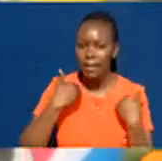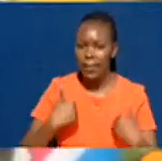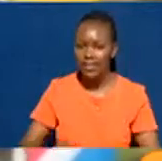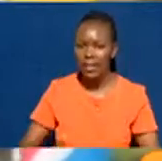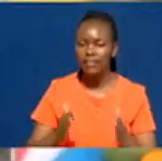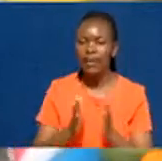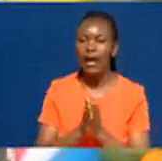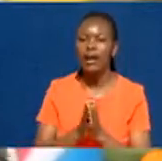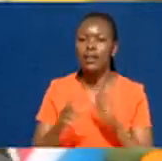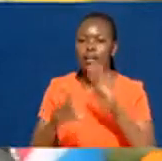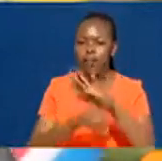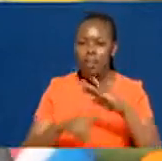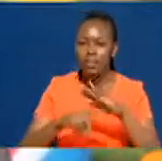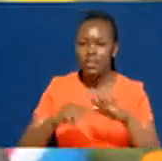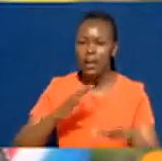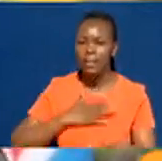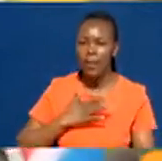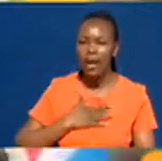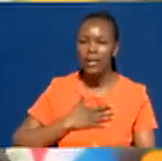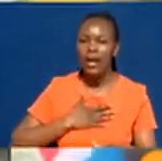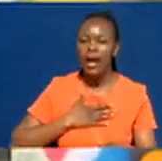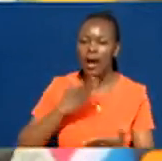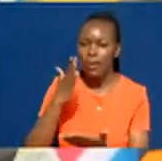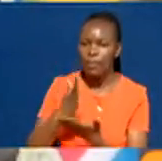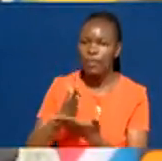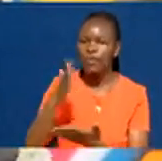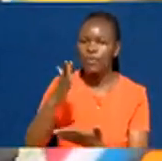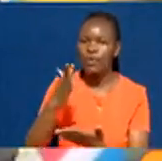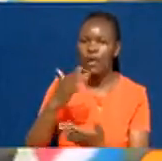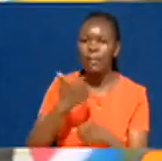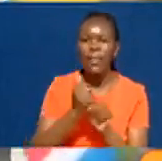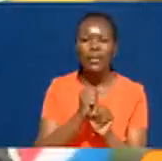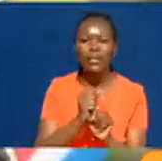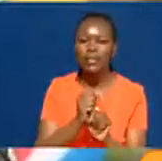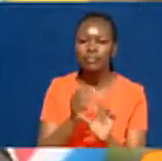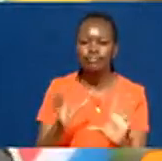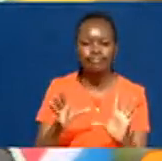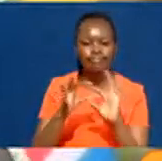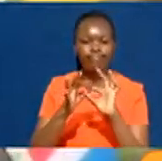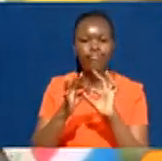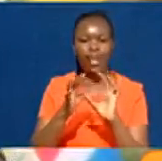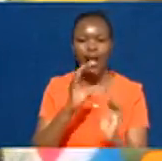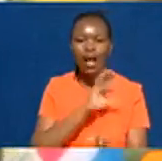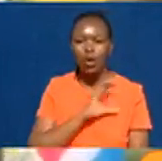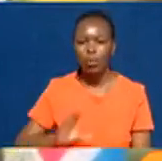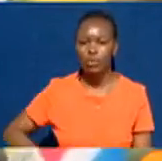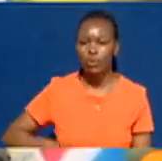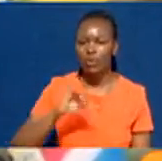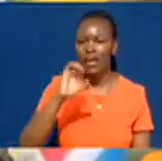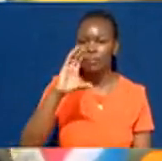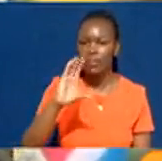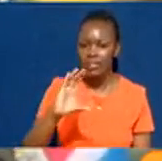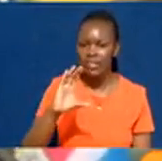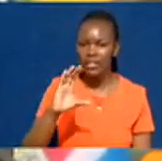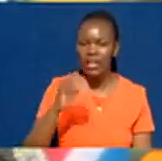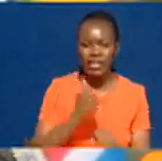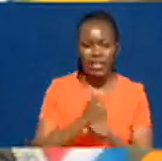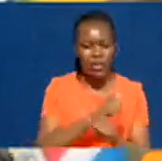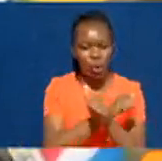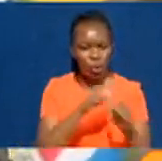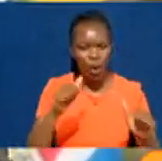naibu wa rais, kumaanisha kwamba IEBC ilifanya kazi ya muhimu. Na